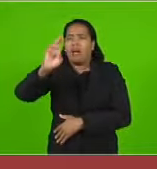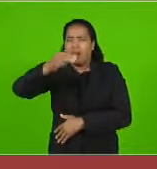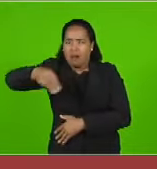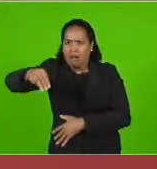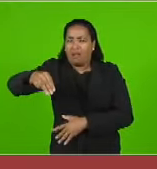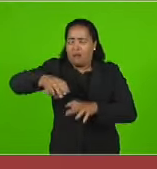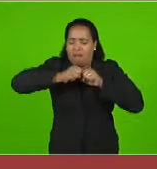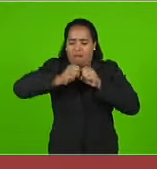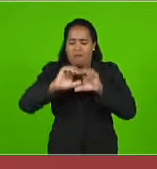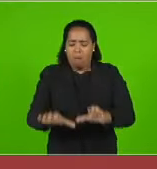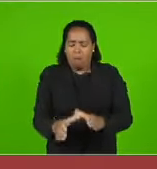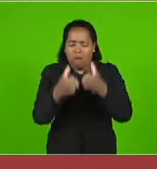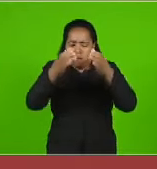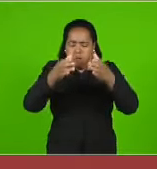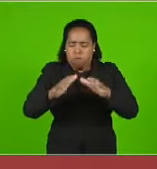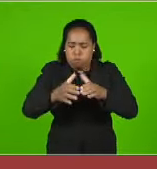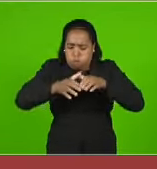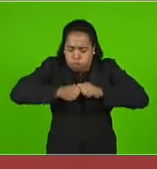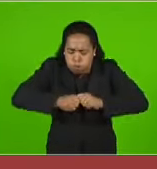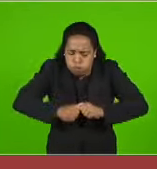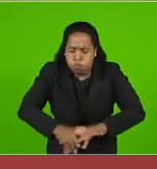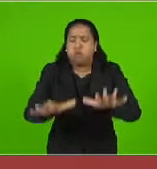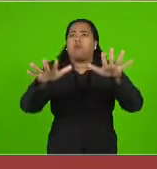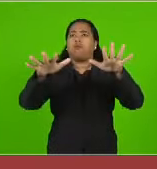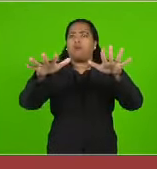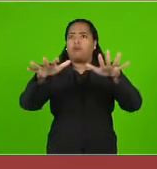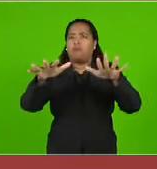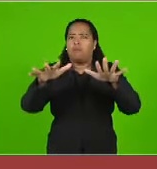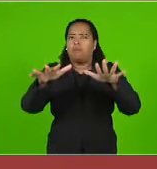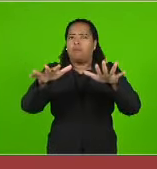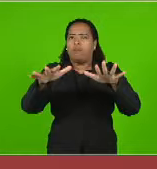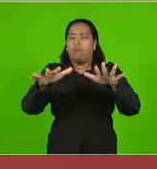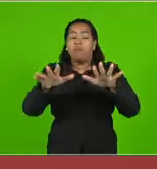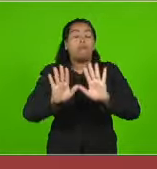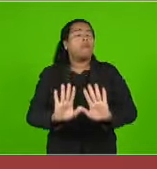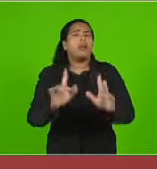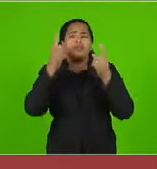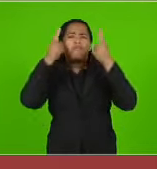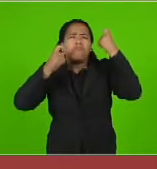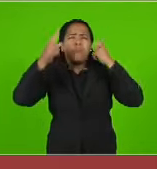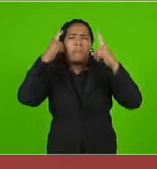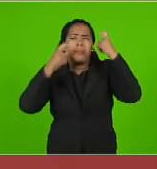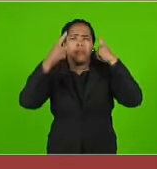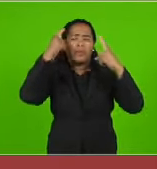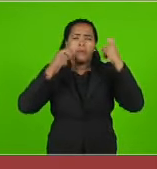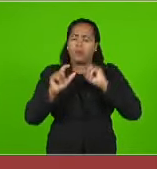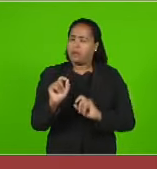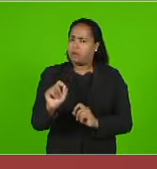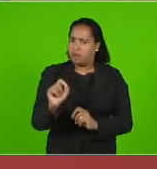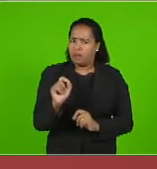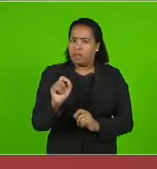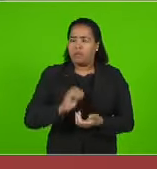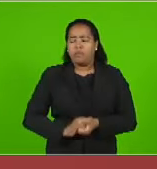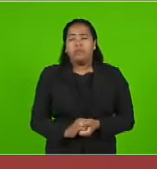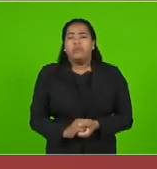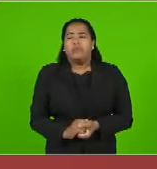1200 километров радиация распространилась от этой катастрофы мировой. И переживание